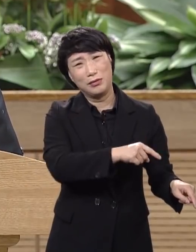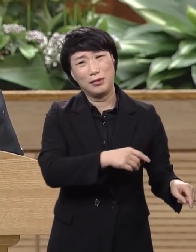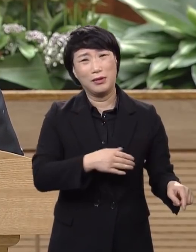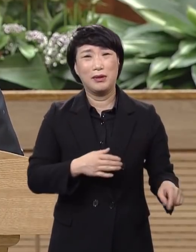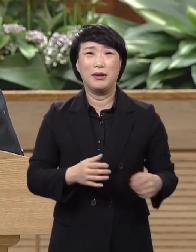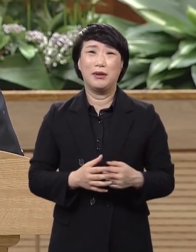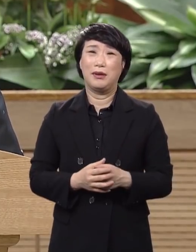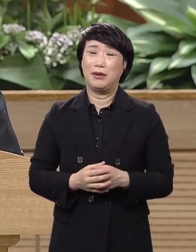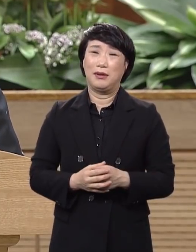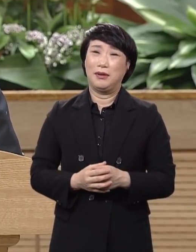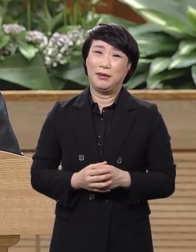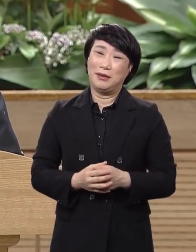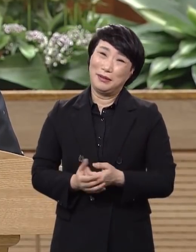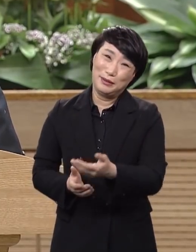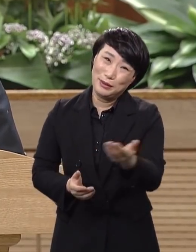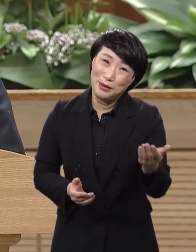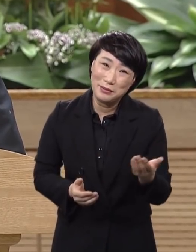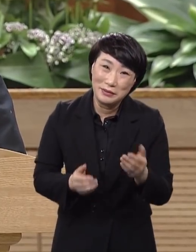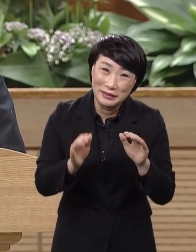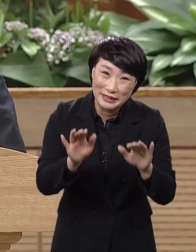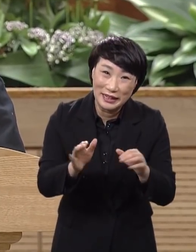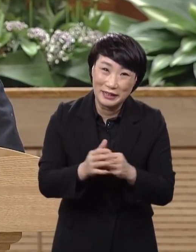사람이죠. 여러분,